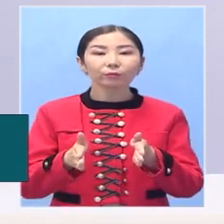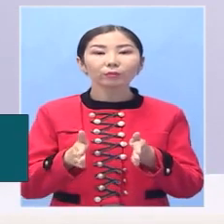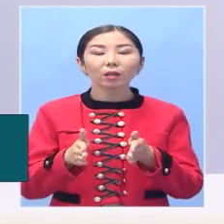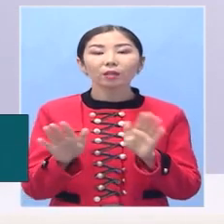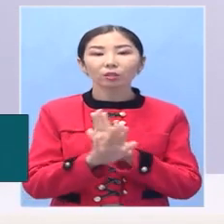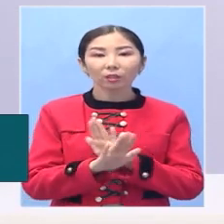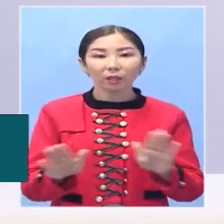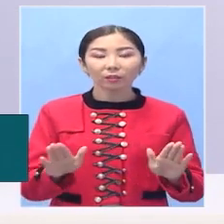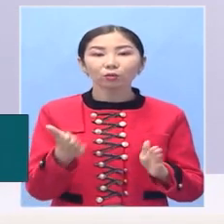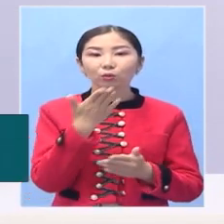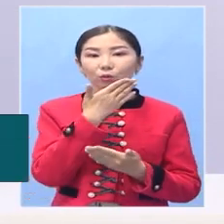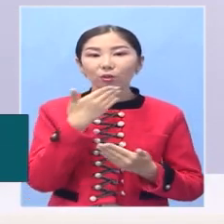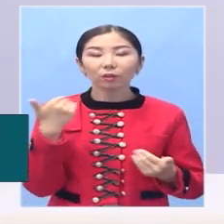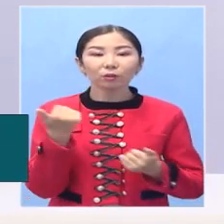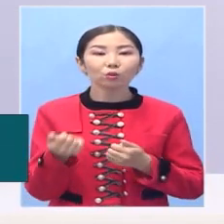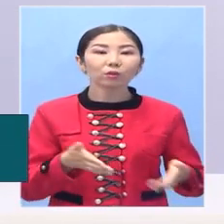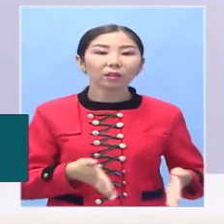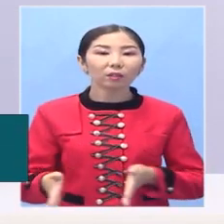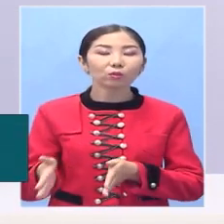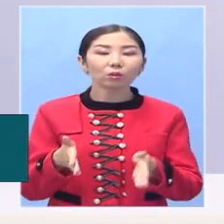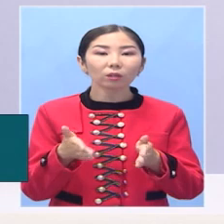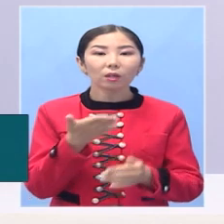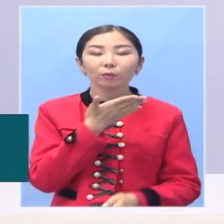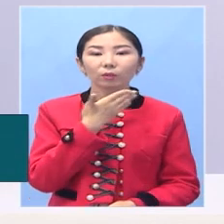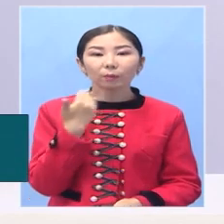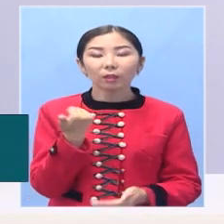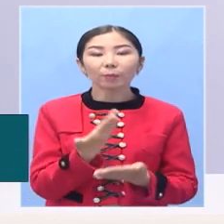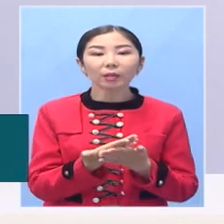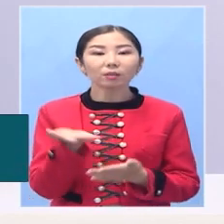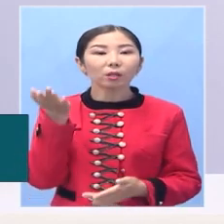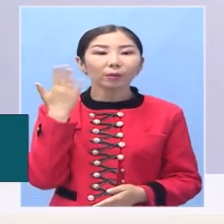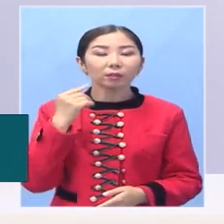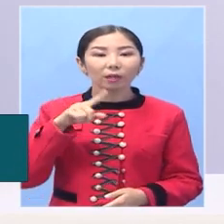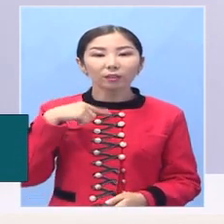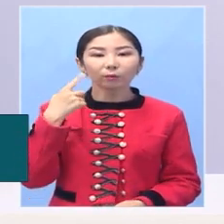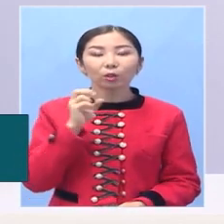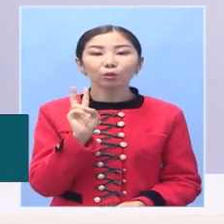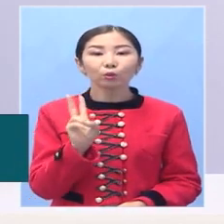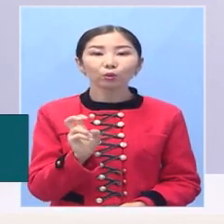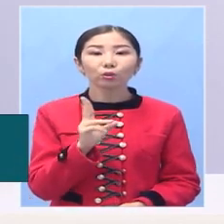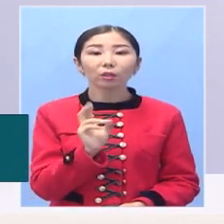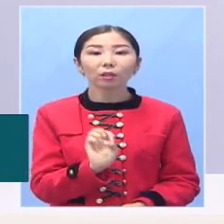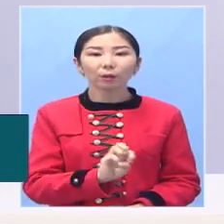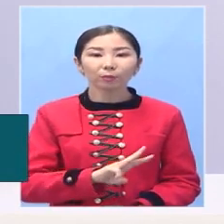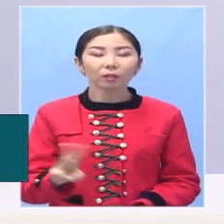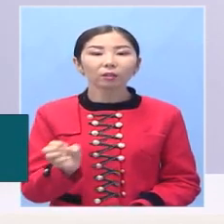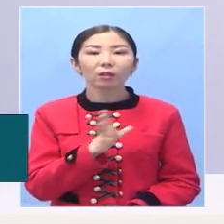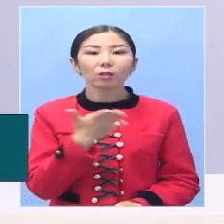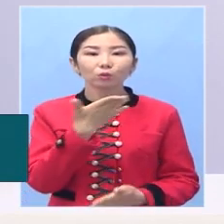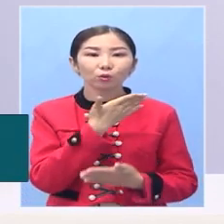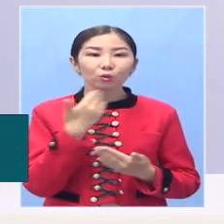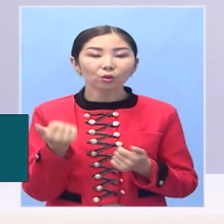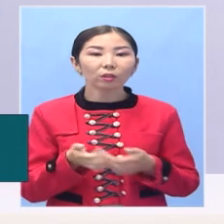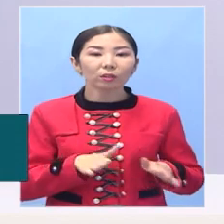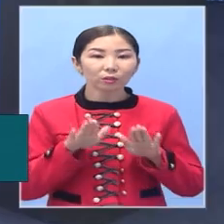мүлдем жолдар жоқ ше. Мүлдем жолдар жоқ, мысалы, жаңа басында айтып кеттім ғой, 200 километрден астам мүлдем жол жоқ